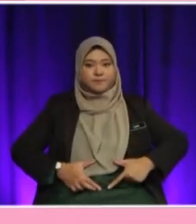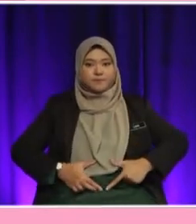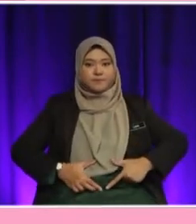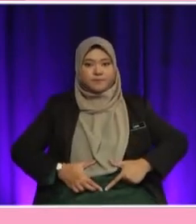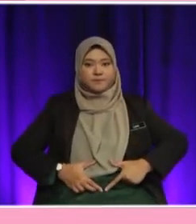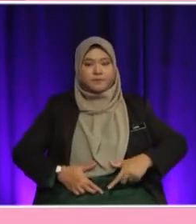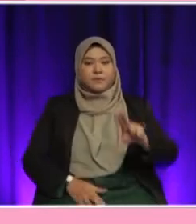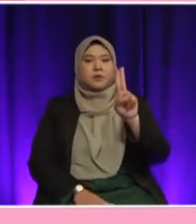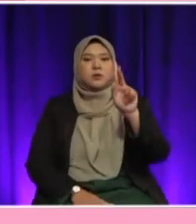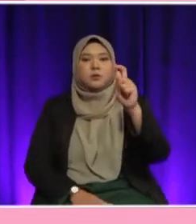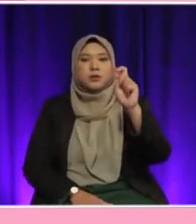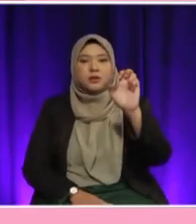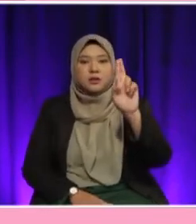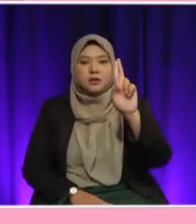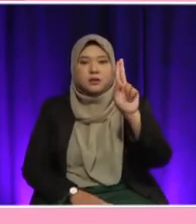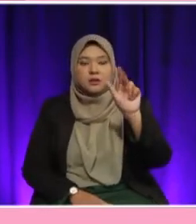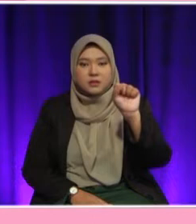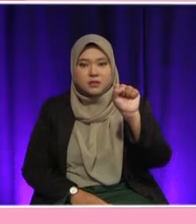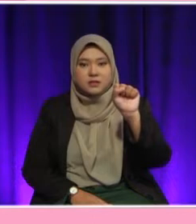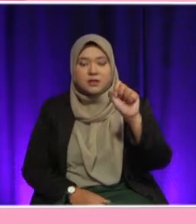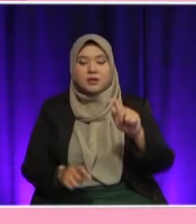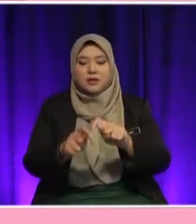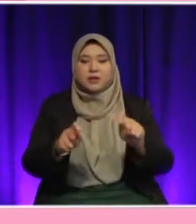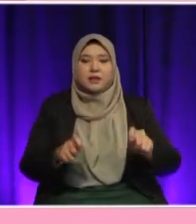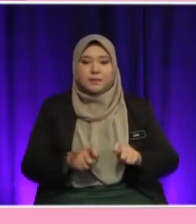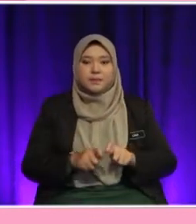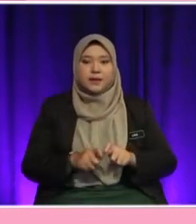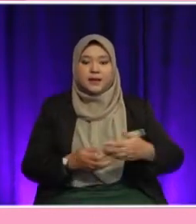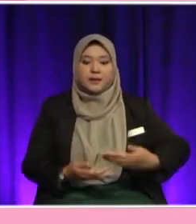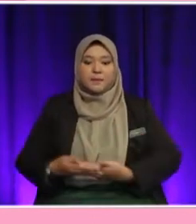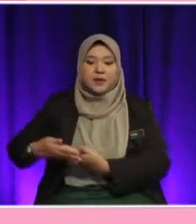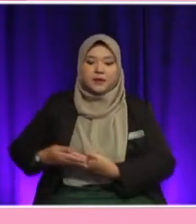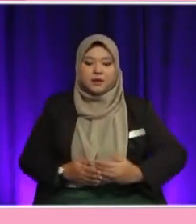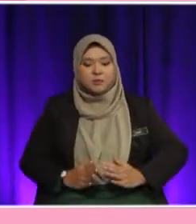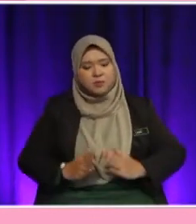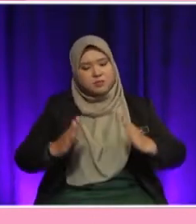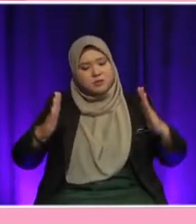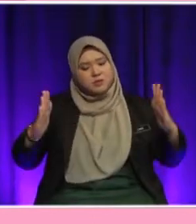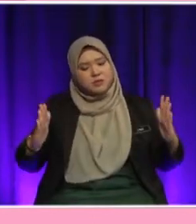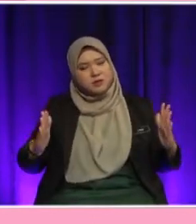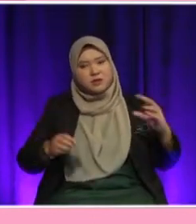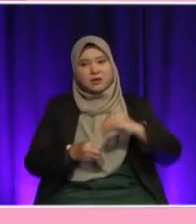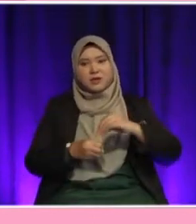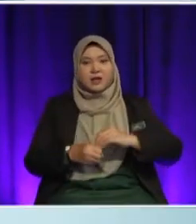berkembang dan membesar oke apa itu embrayu